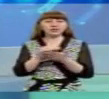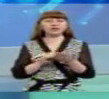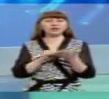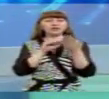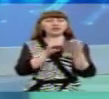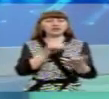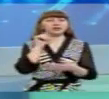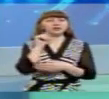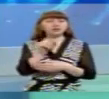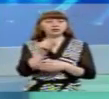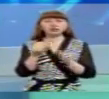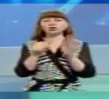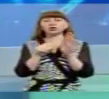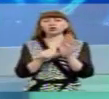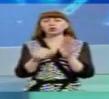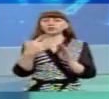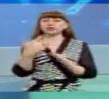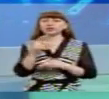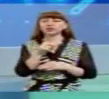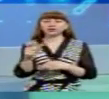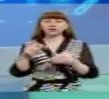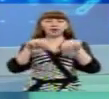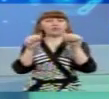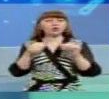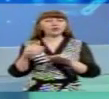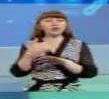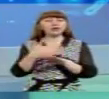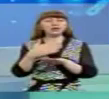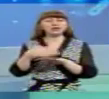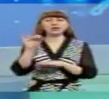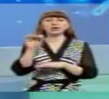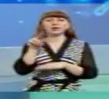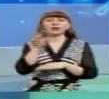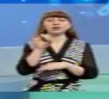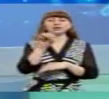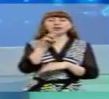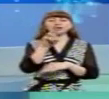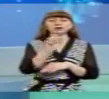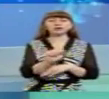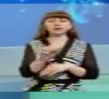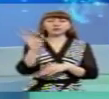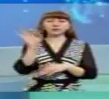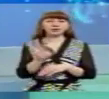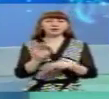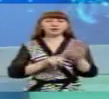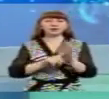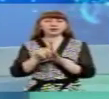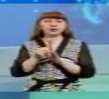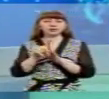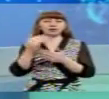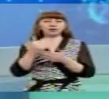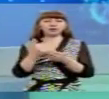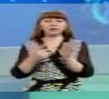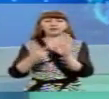өңірде белсенді жүзеге асырылуда. Өңірде жеңілдетілген ипотекалық несие алған азаматтардың саны қанша? Бағдарламаға қандай